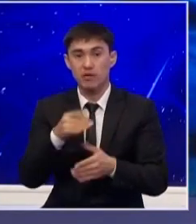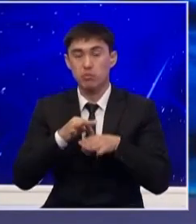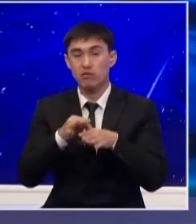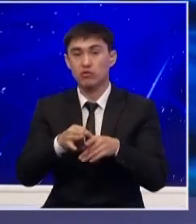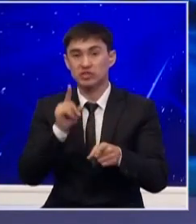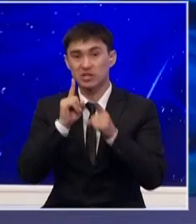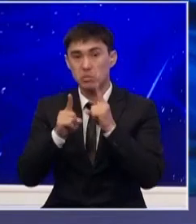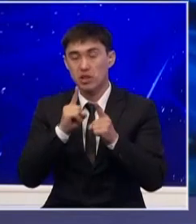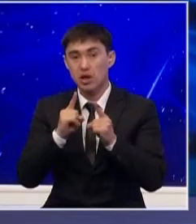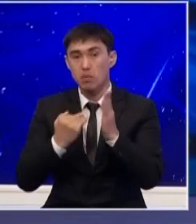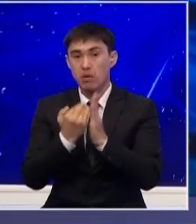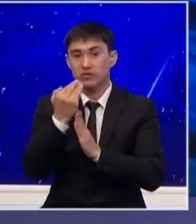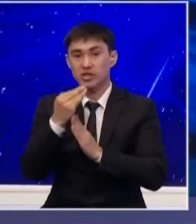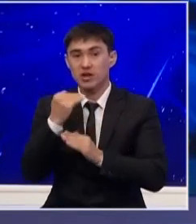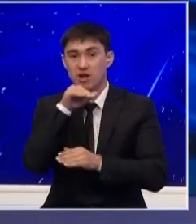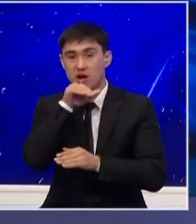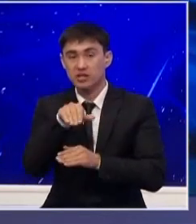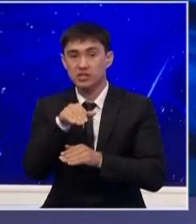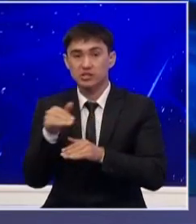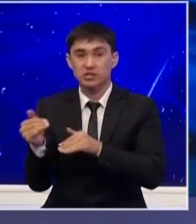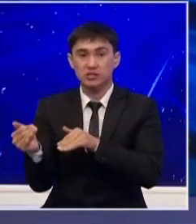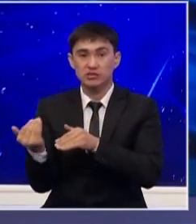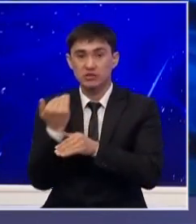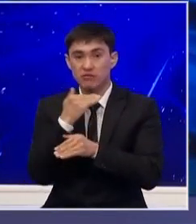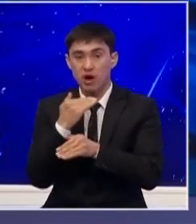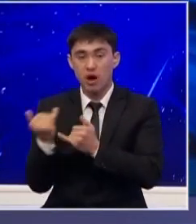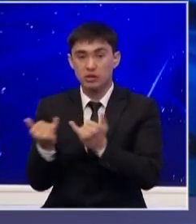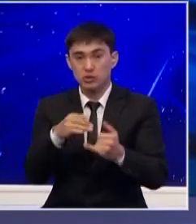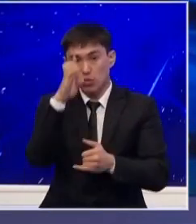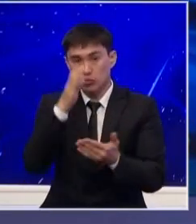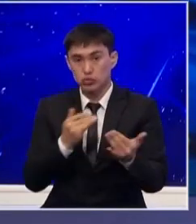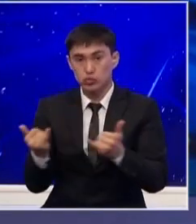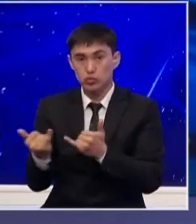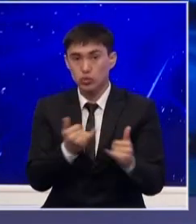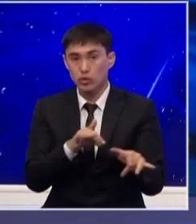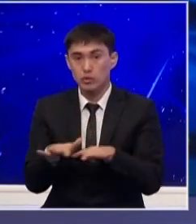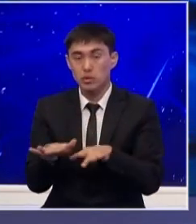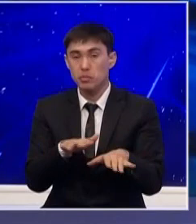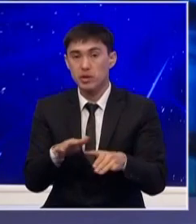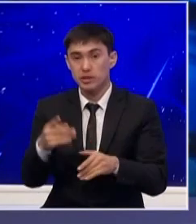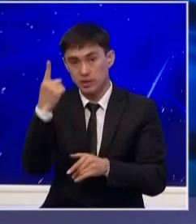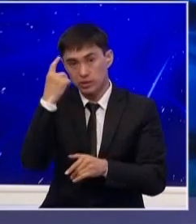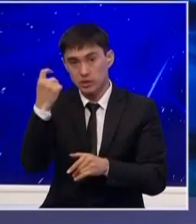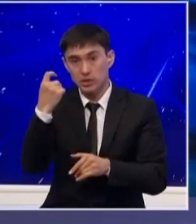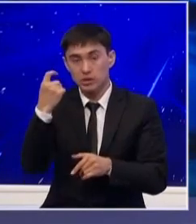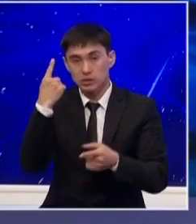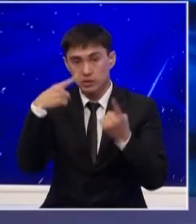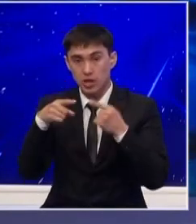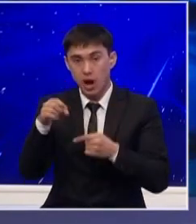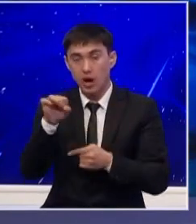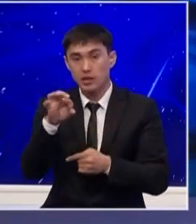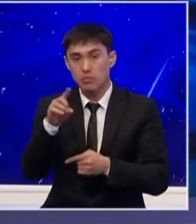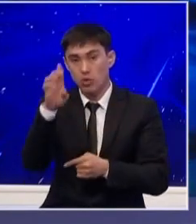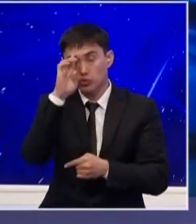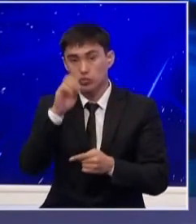проводится семинар по повышению качества оказания государственных услуг. Данное мероприятие – инициатива Академии государственного управления